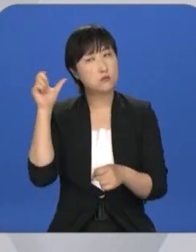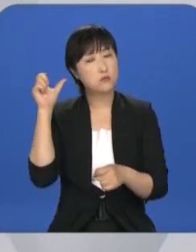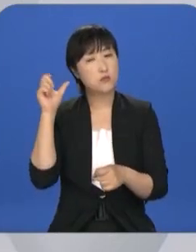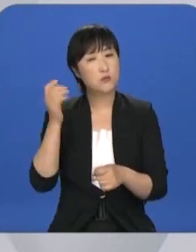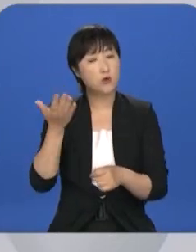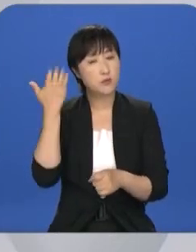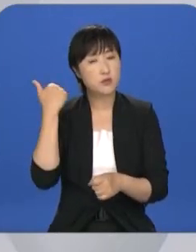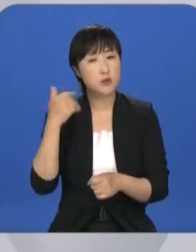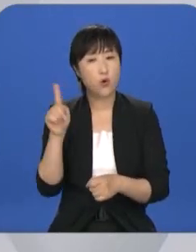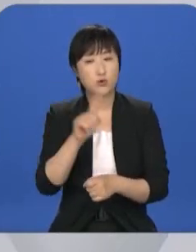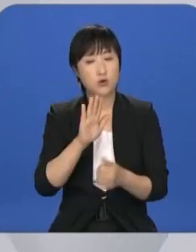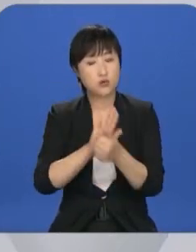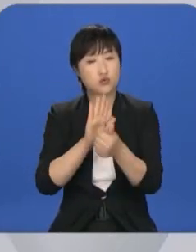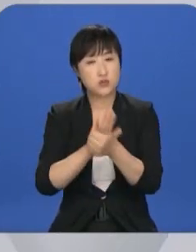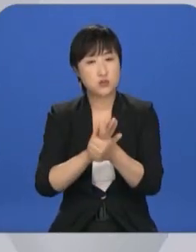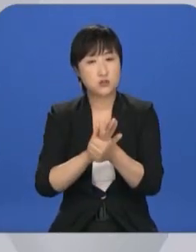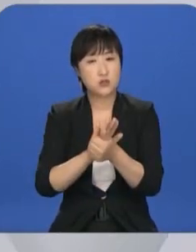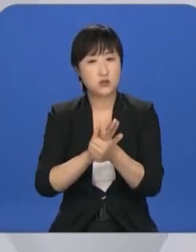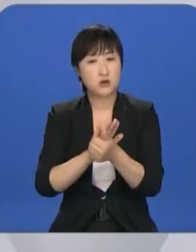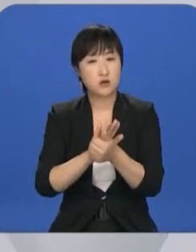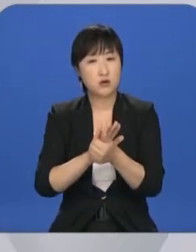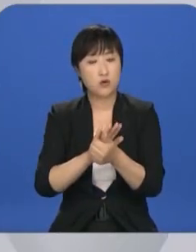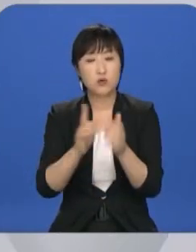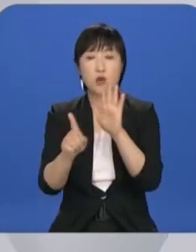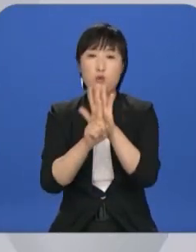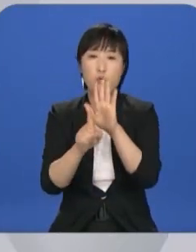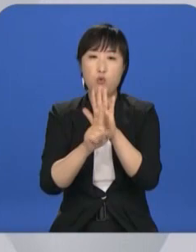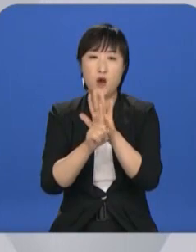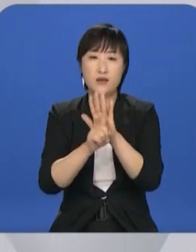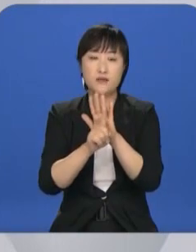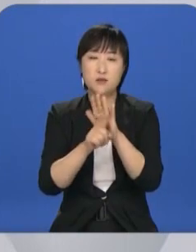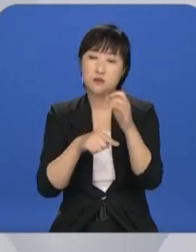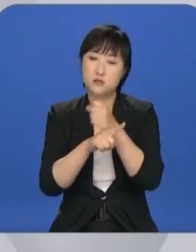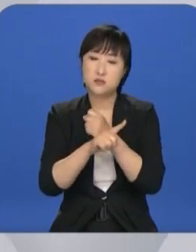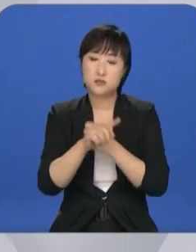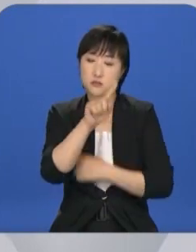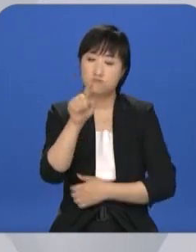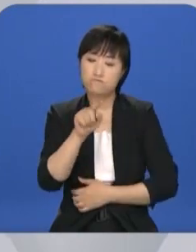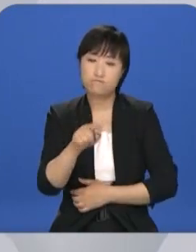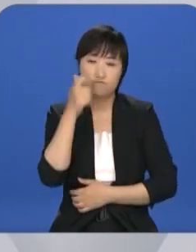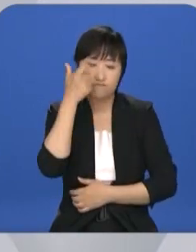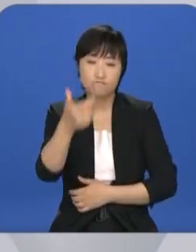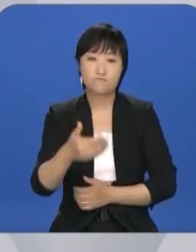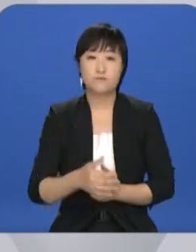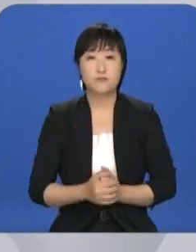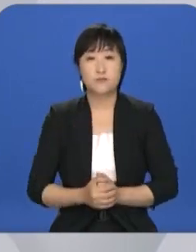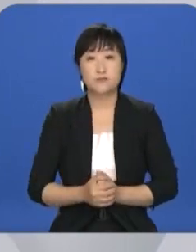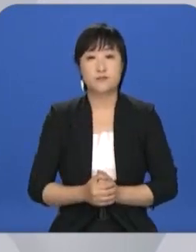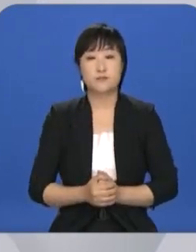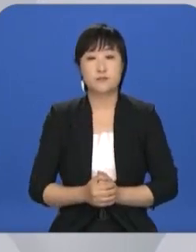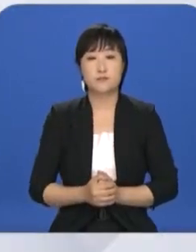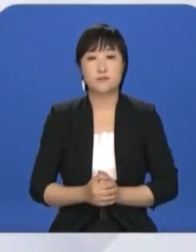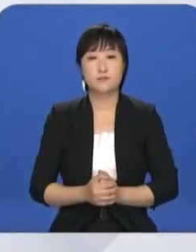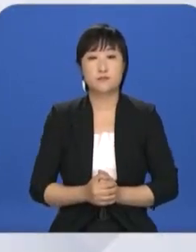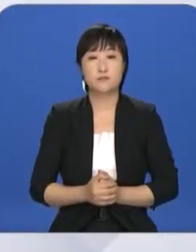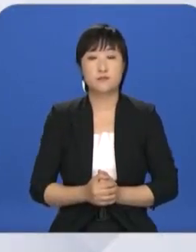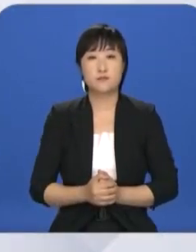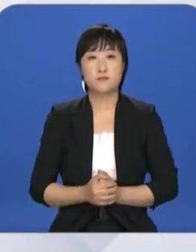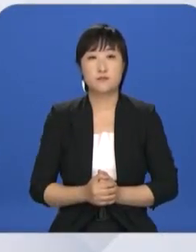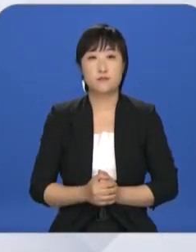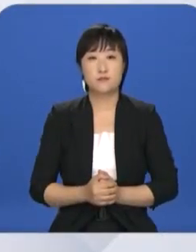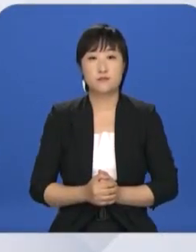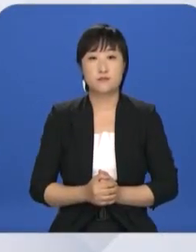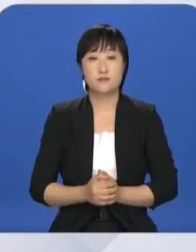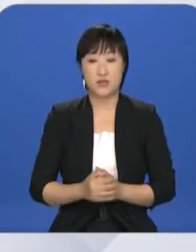하는데 이걸 어떻게 추진했던 제도를 어떻게 홍보하시겠다는 건지 궁금합니다. 김희수 후보 답변해